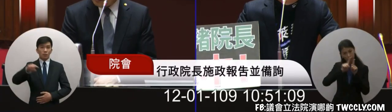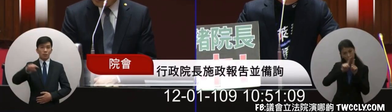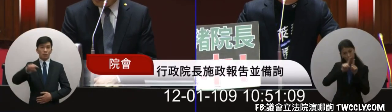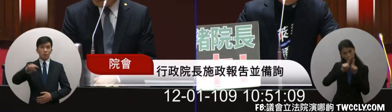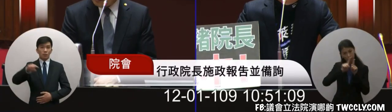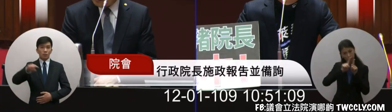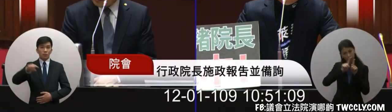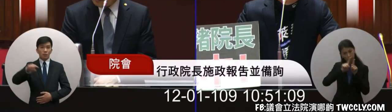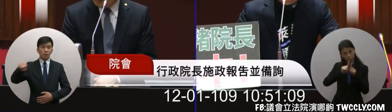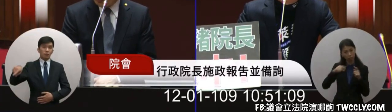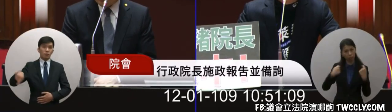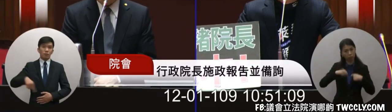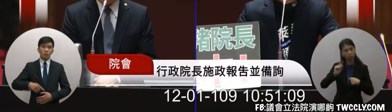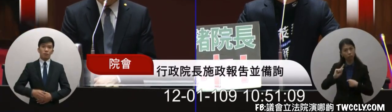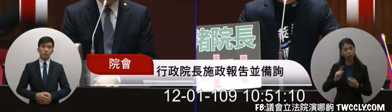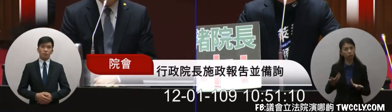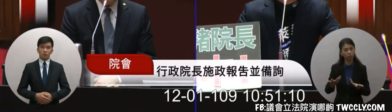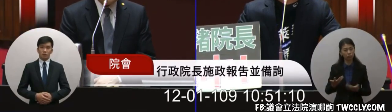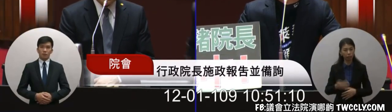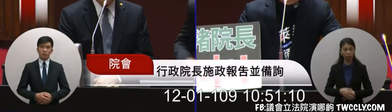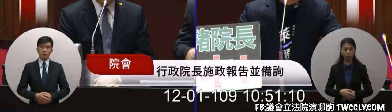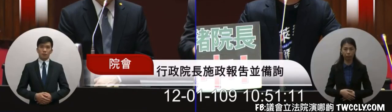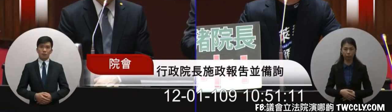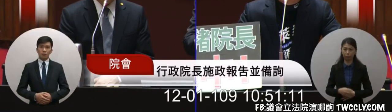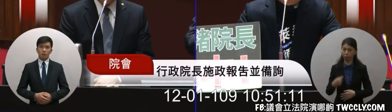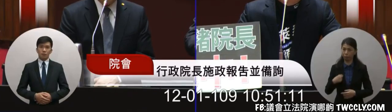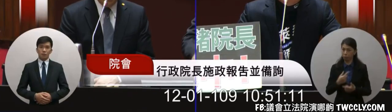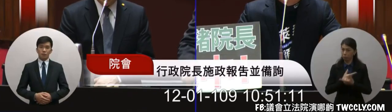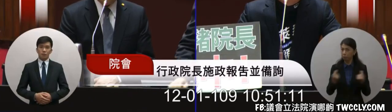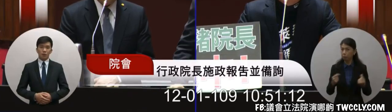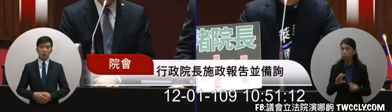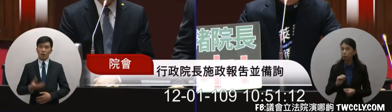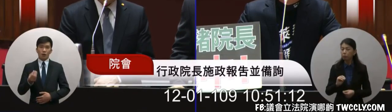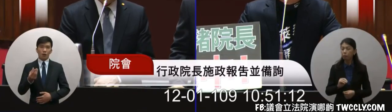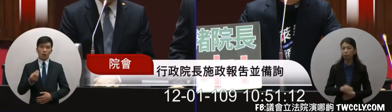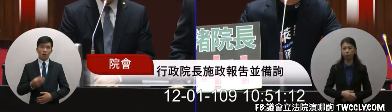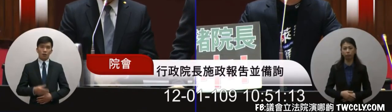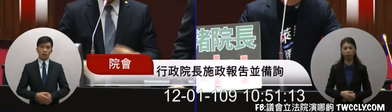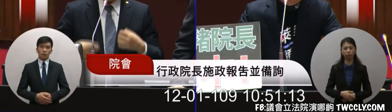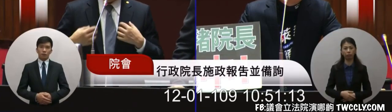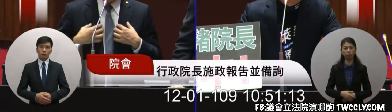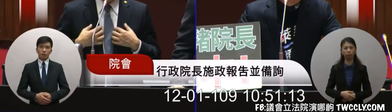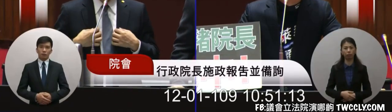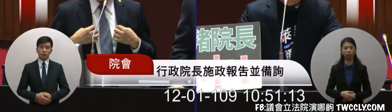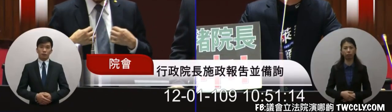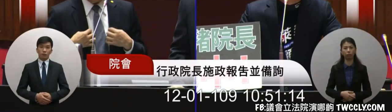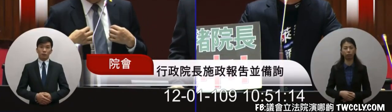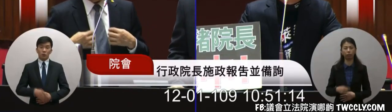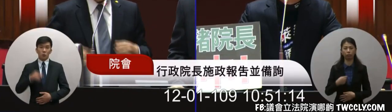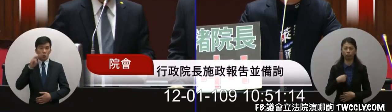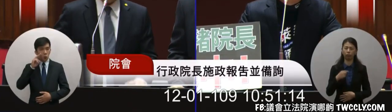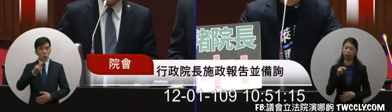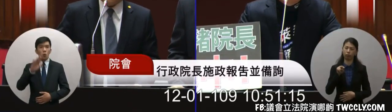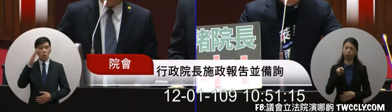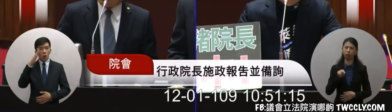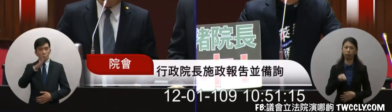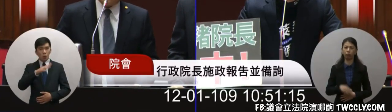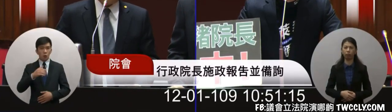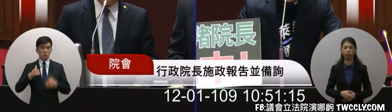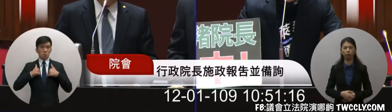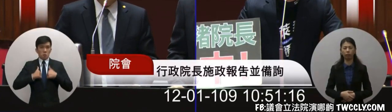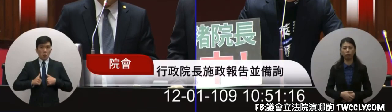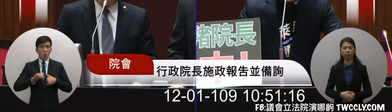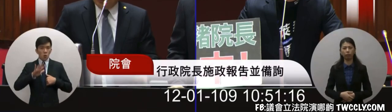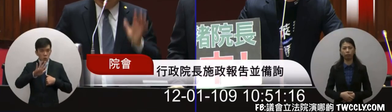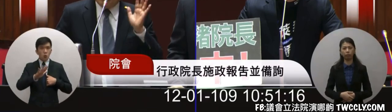们 怎么来立法院总有个统一标准吧？ 没有， 也没有统一标准。 我看有时候会穿西装，有时候穿